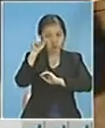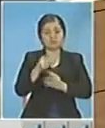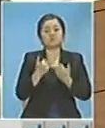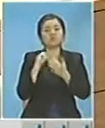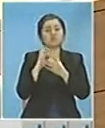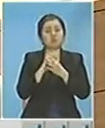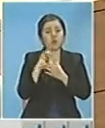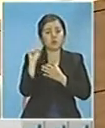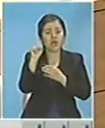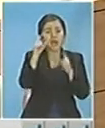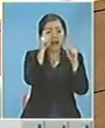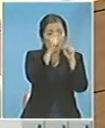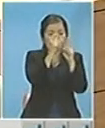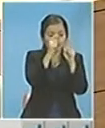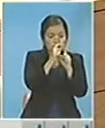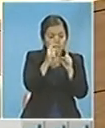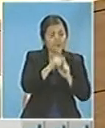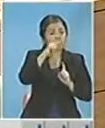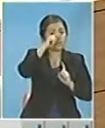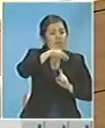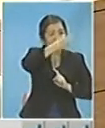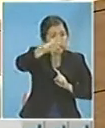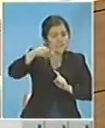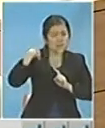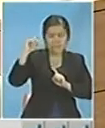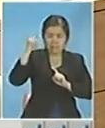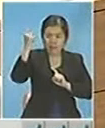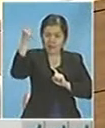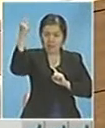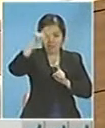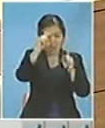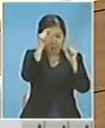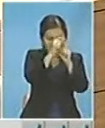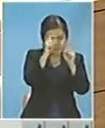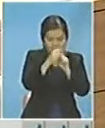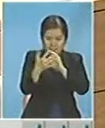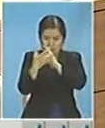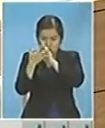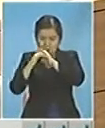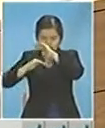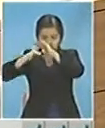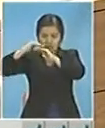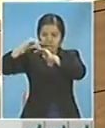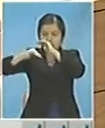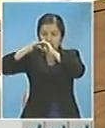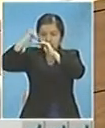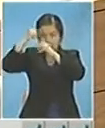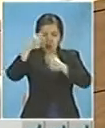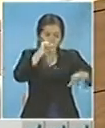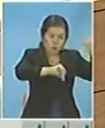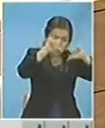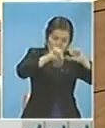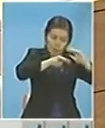ในเรื่องของการบัญญัติศัพท์แสงเพราะว่าในยุคโลกาภิวัตน์มีการพัฒนาเทคโนโลยีแล้วก็วิทยาศา